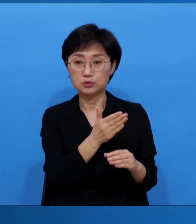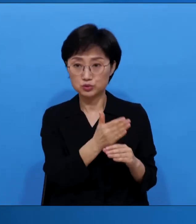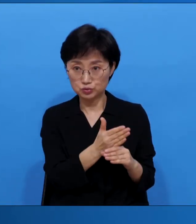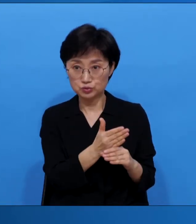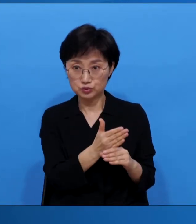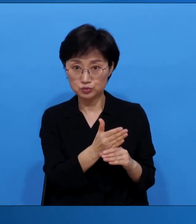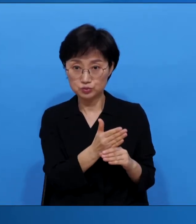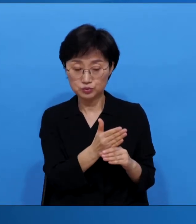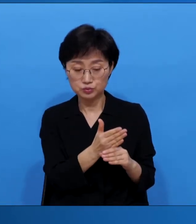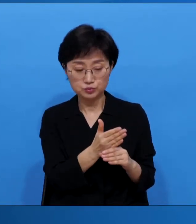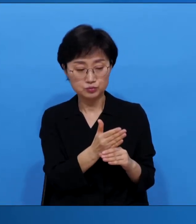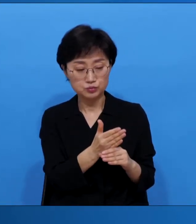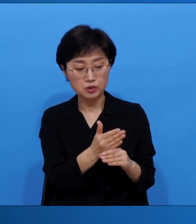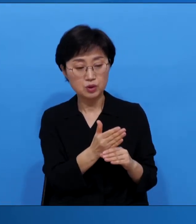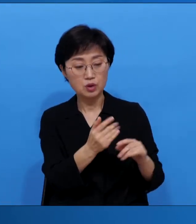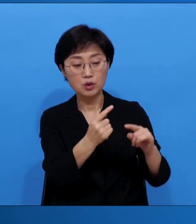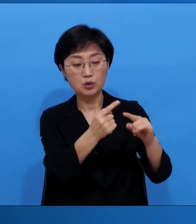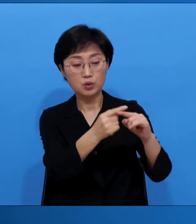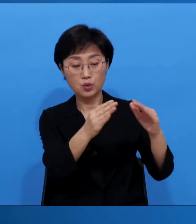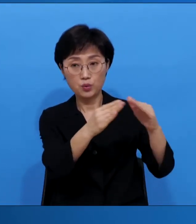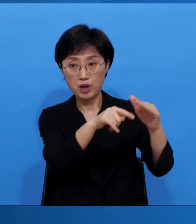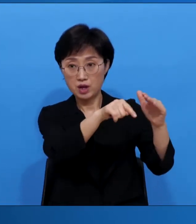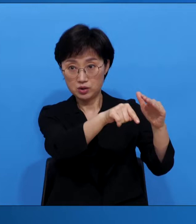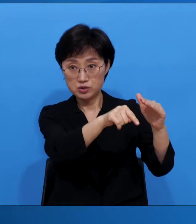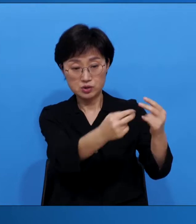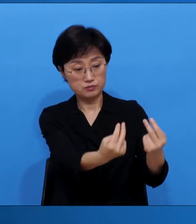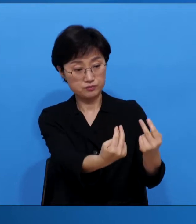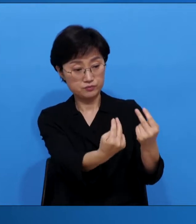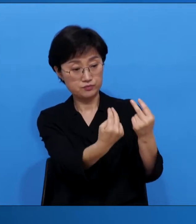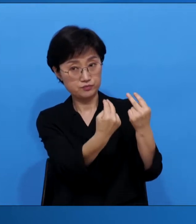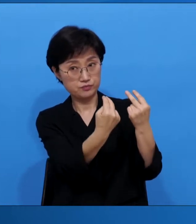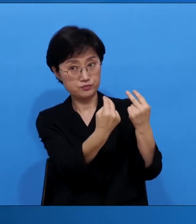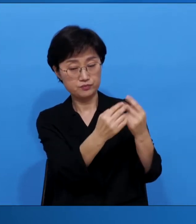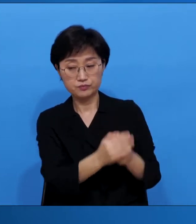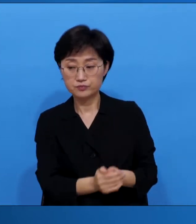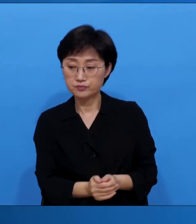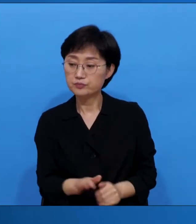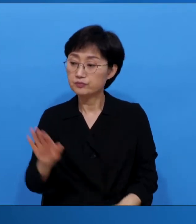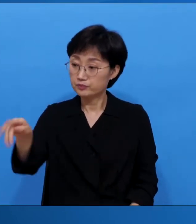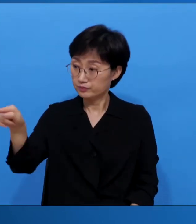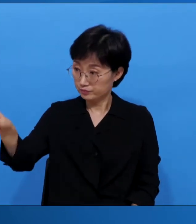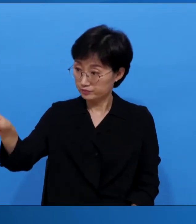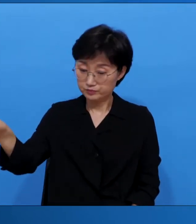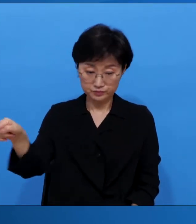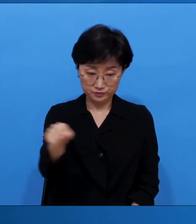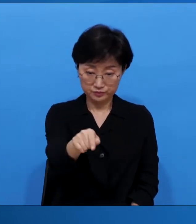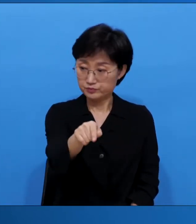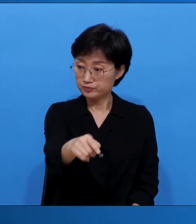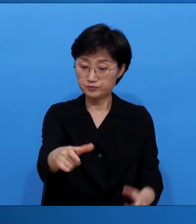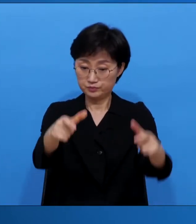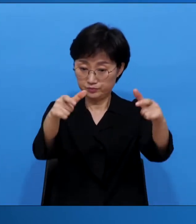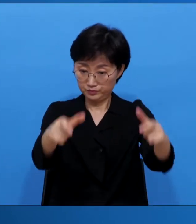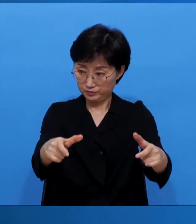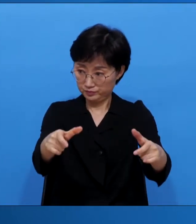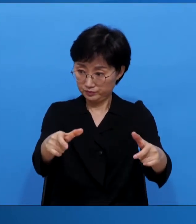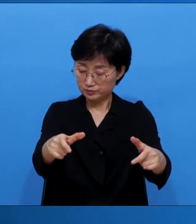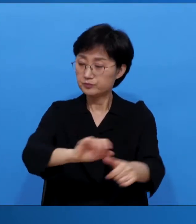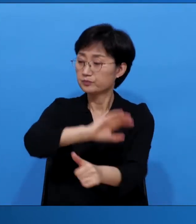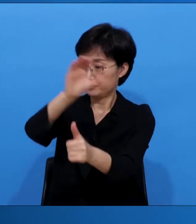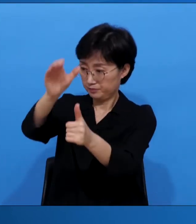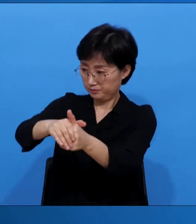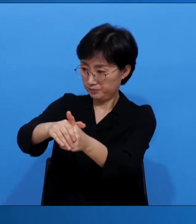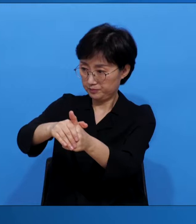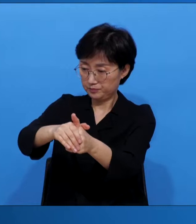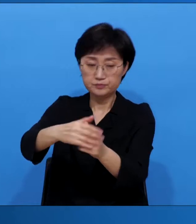교회에서 저를 보고 이 지역을 맡아라라고 얘기를 했어요. When